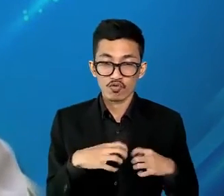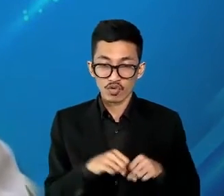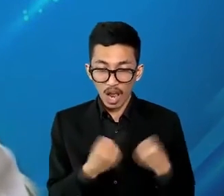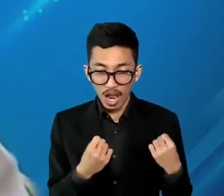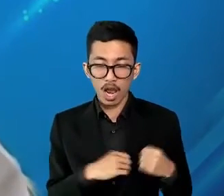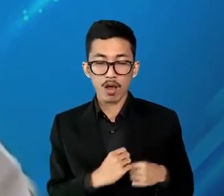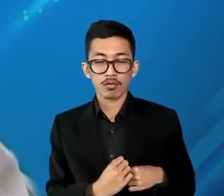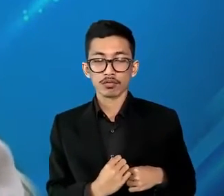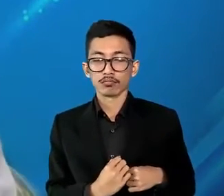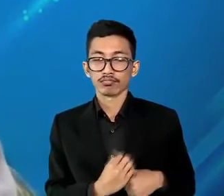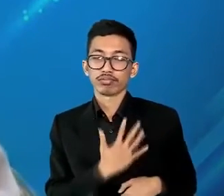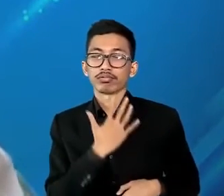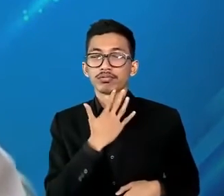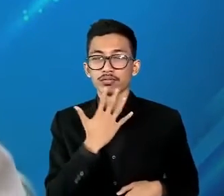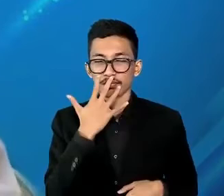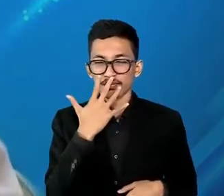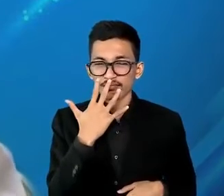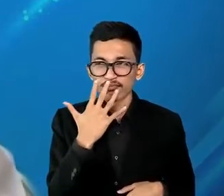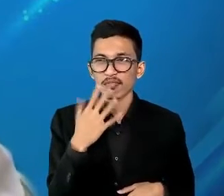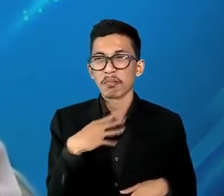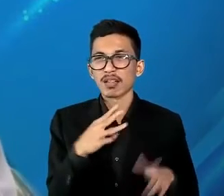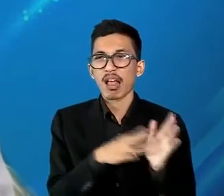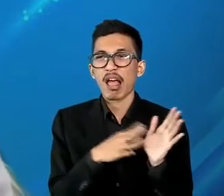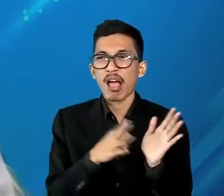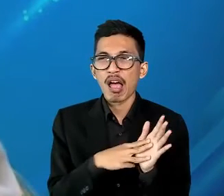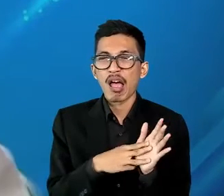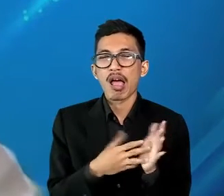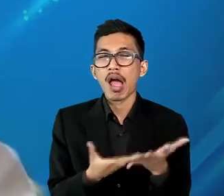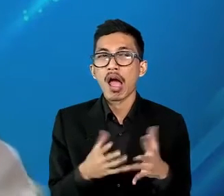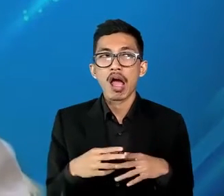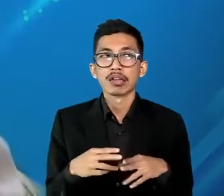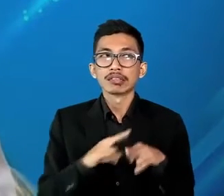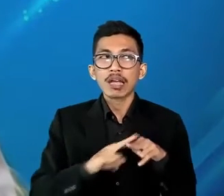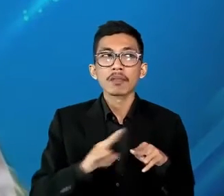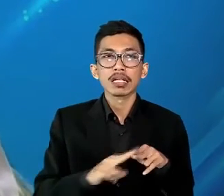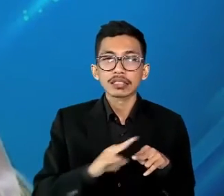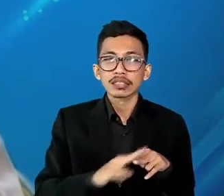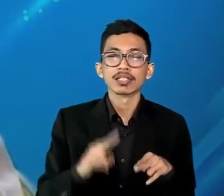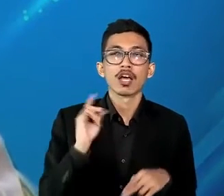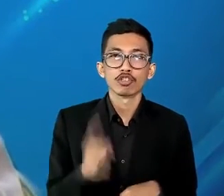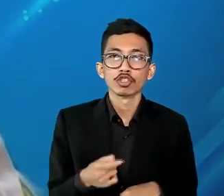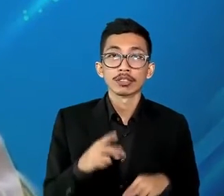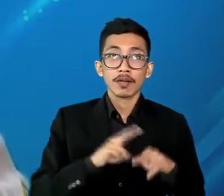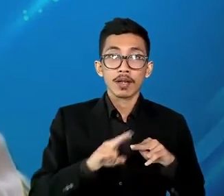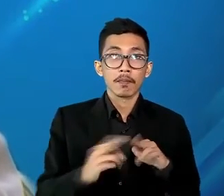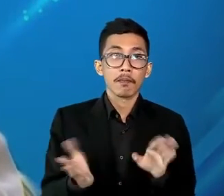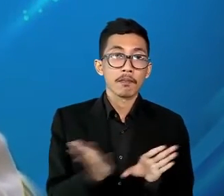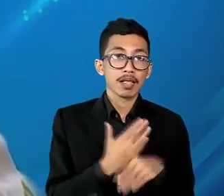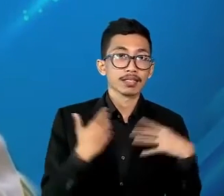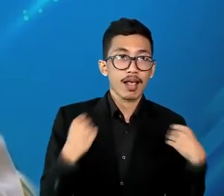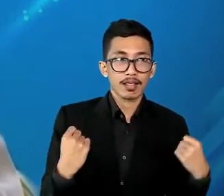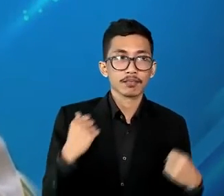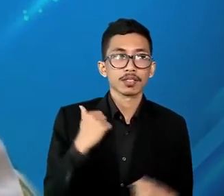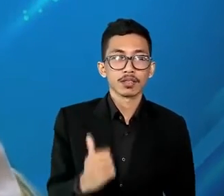pernapasan, sehingga diperlukan orang-orang itu dilakukan rehabilitasi supaya dia betul-betul kembali sehat seperti